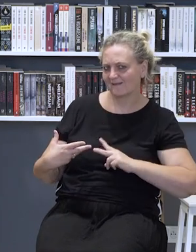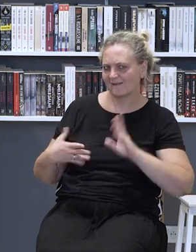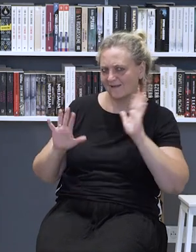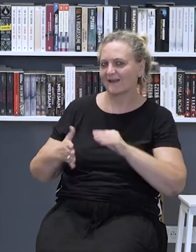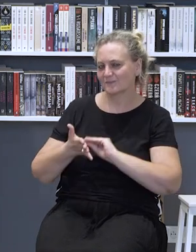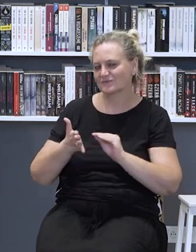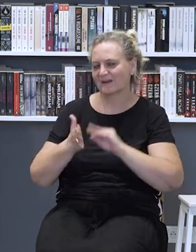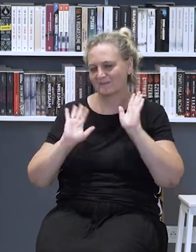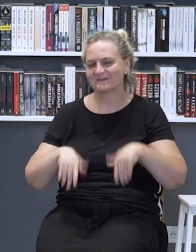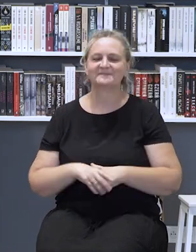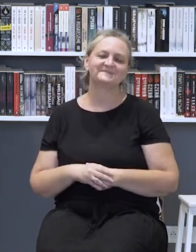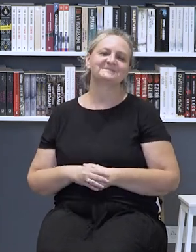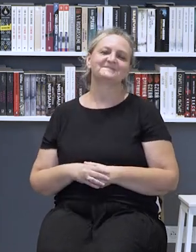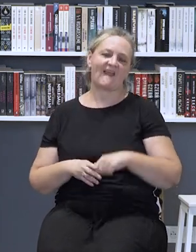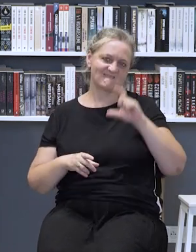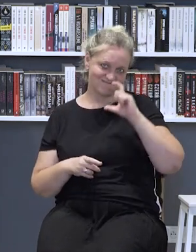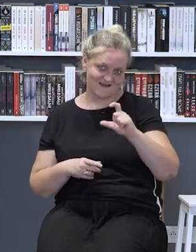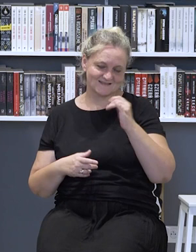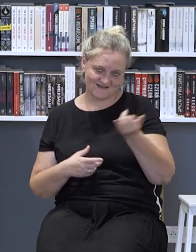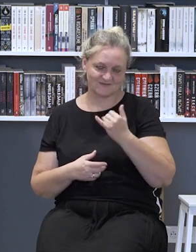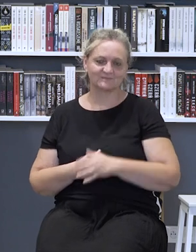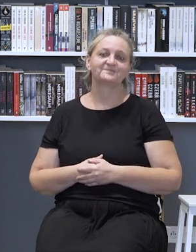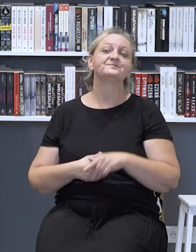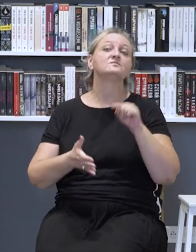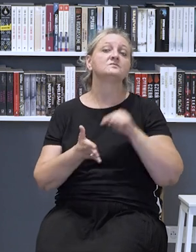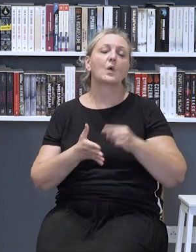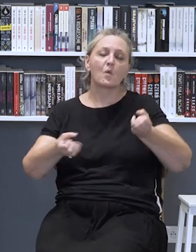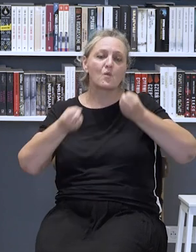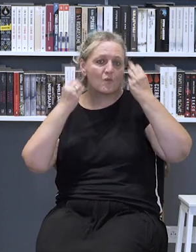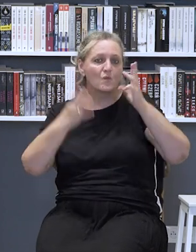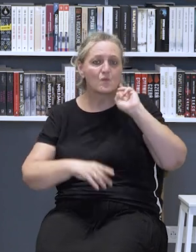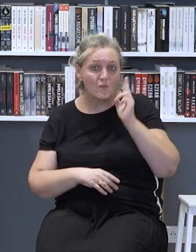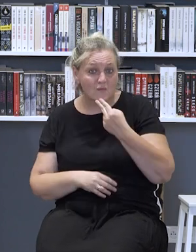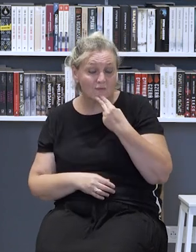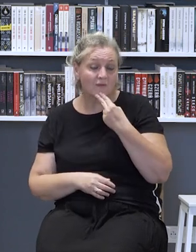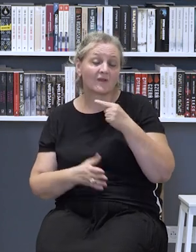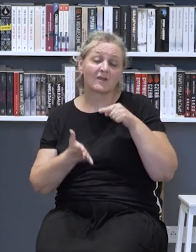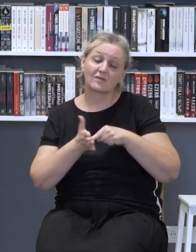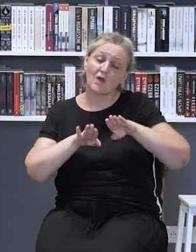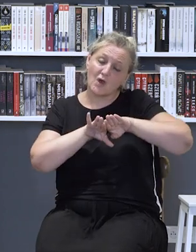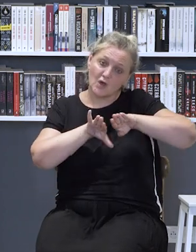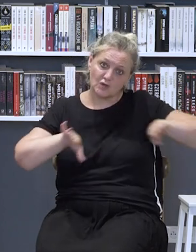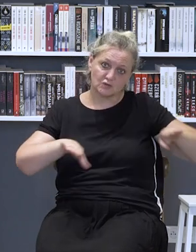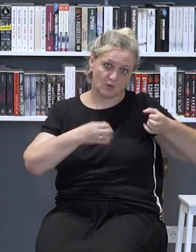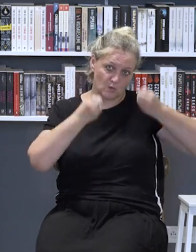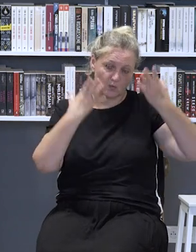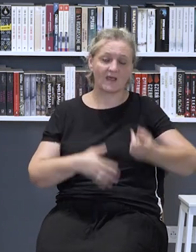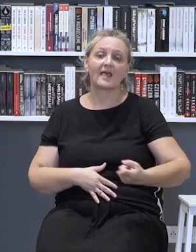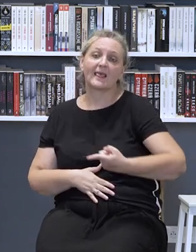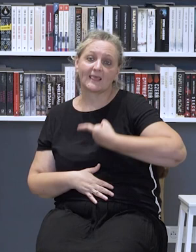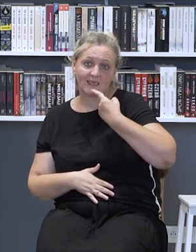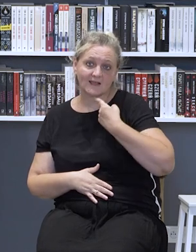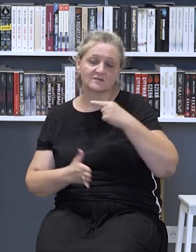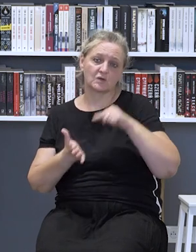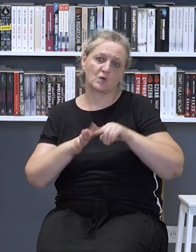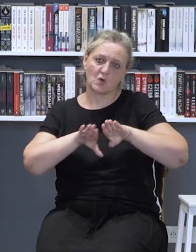piszemy wielkimi literami. Kultura głuchych to jest osobna kultura. Język to jest